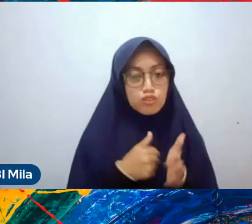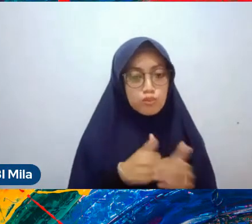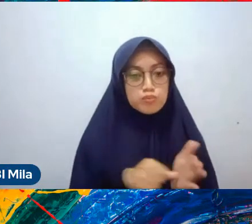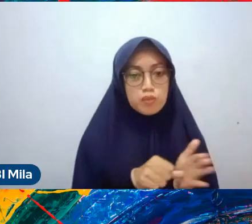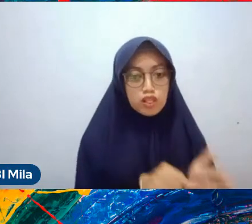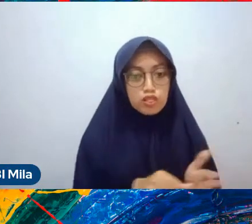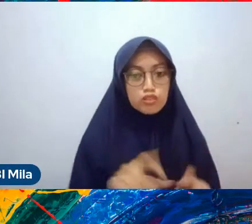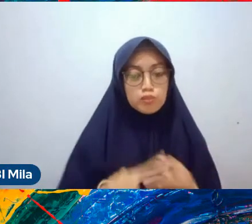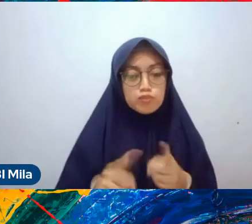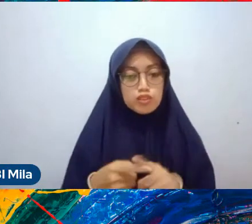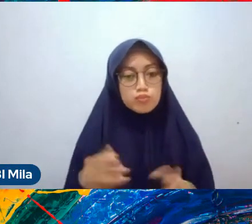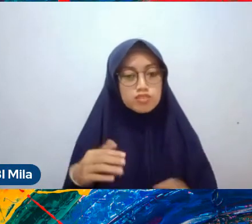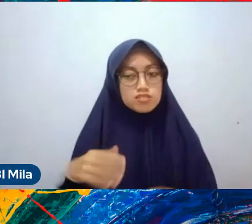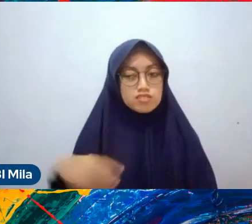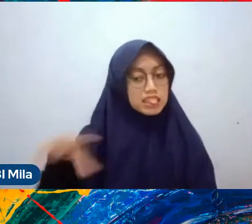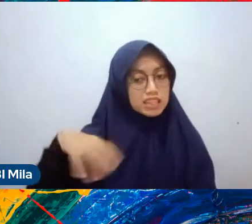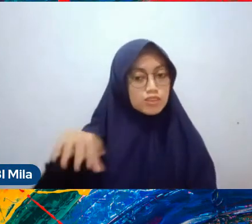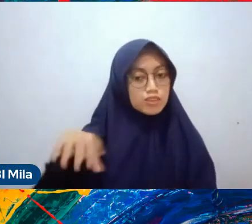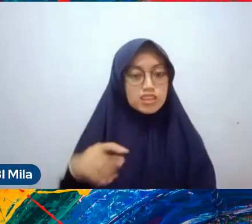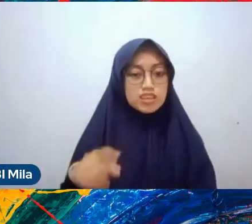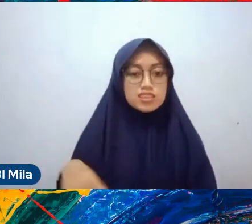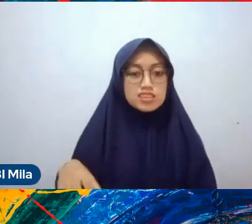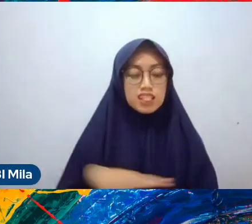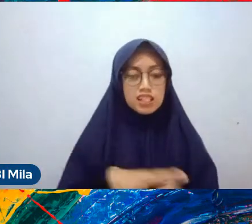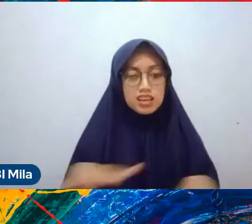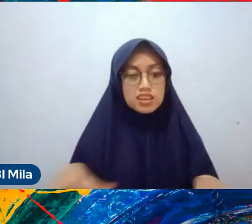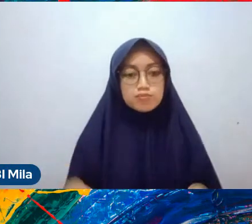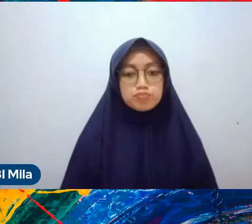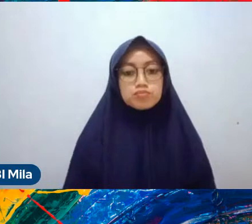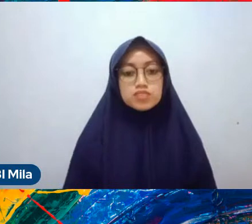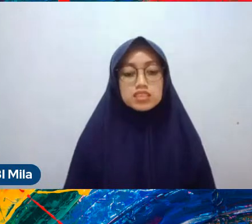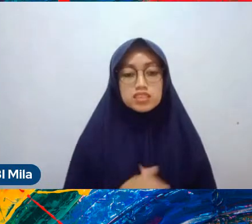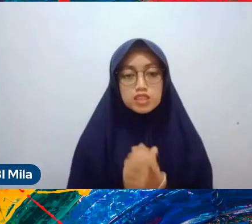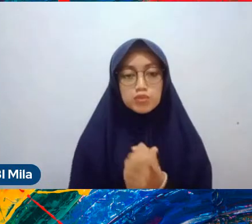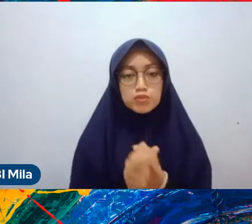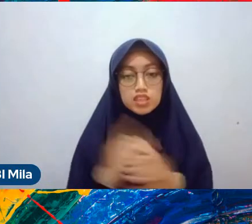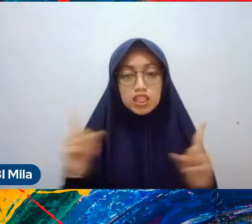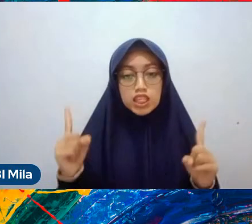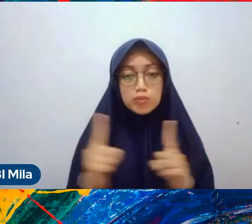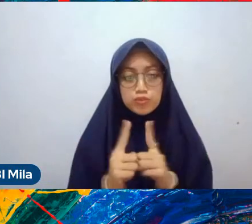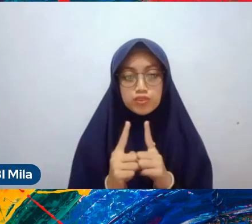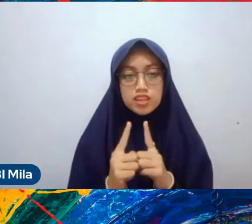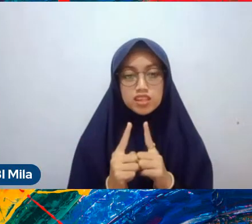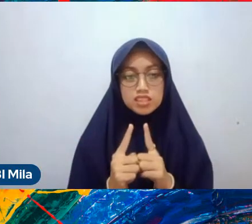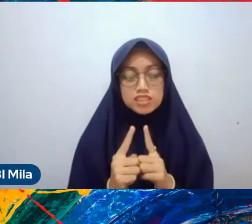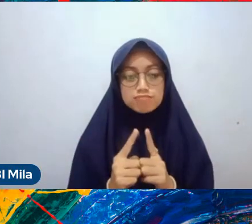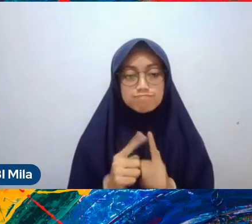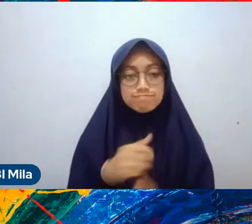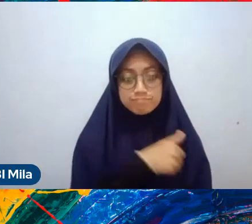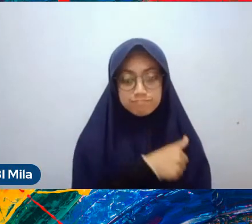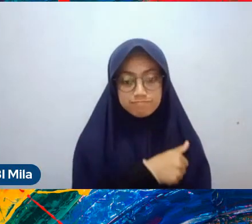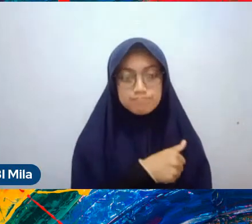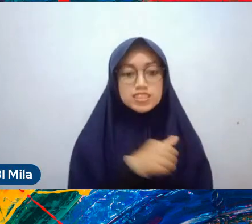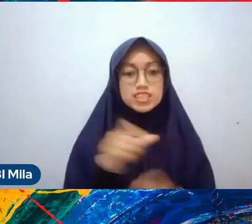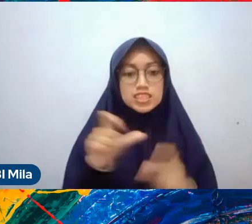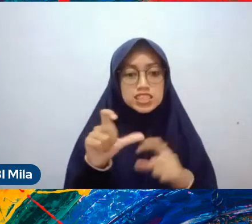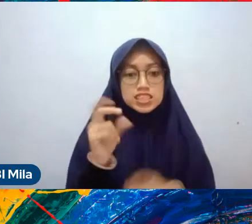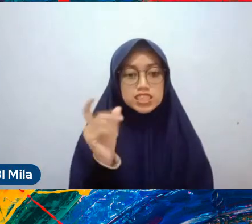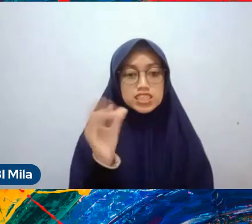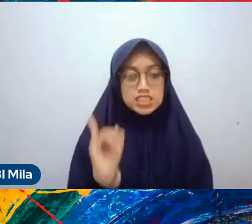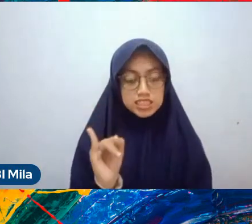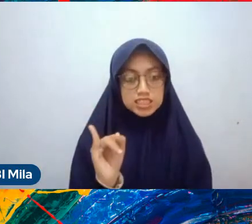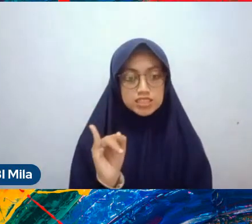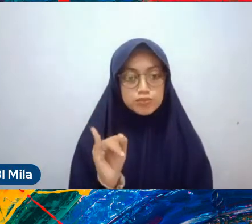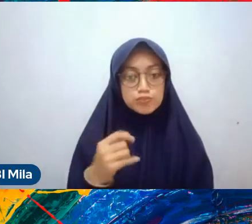terutama dalam dunia pendidikan. Sahabat, berjumpa kembali dengan saya, Sri. Saya akan